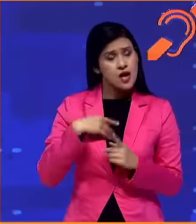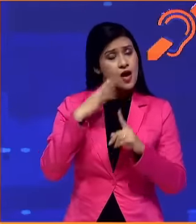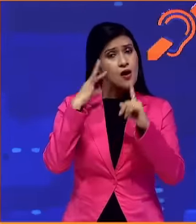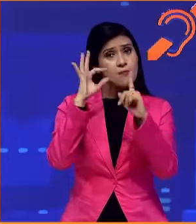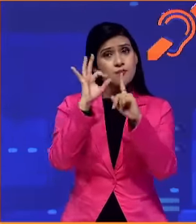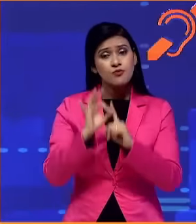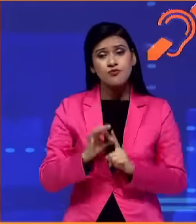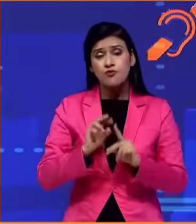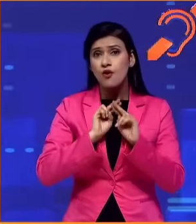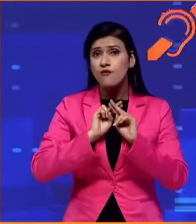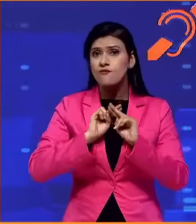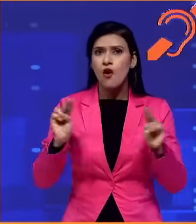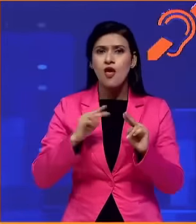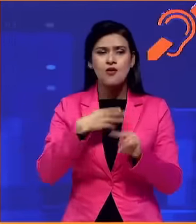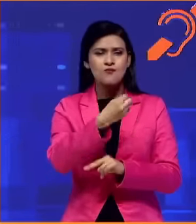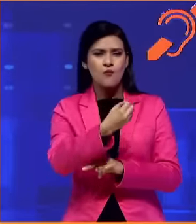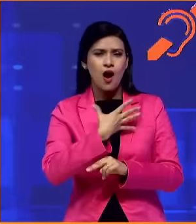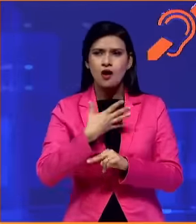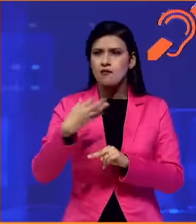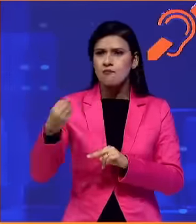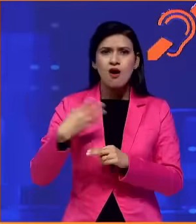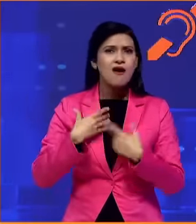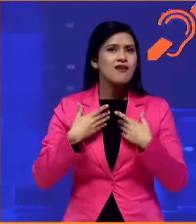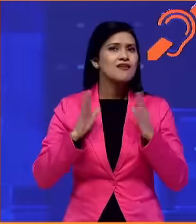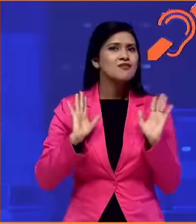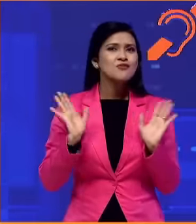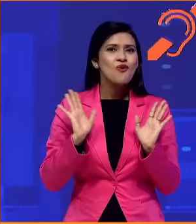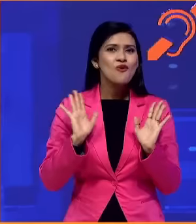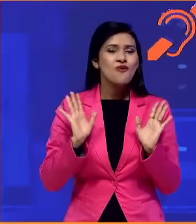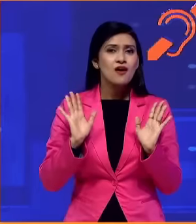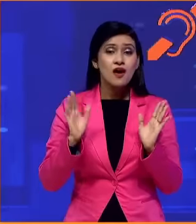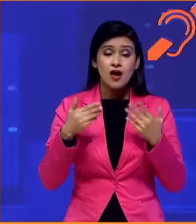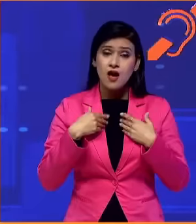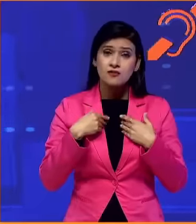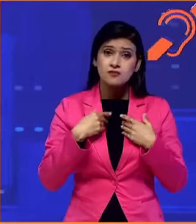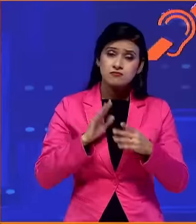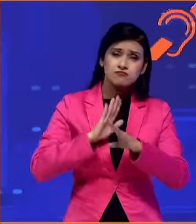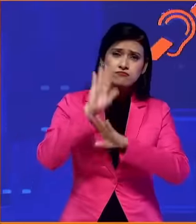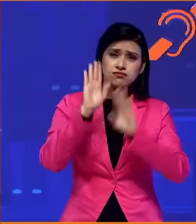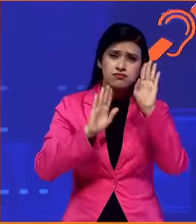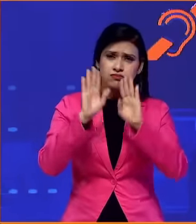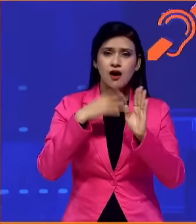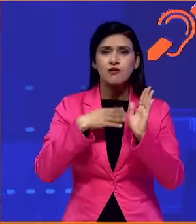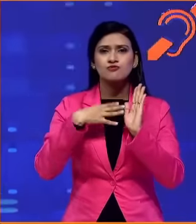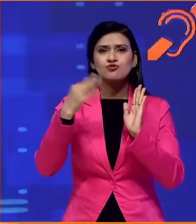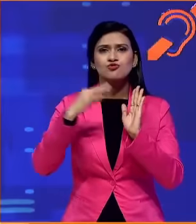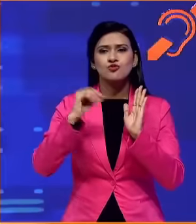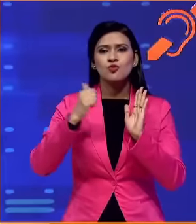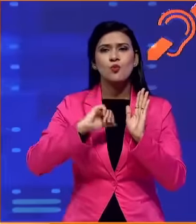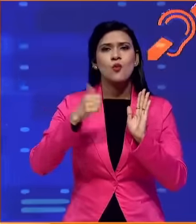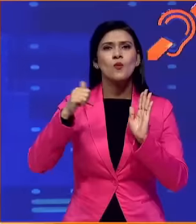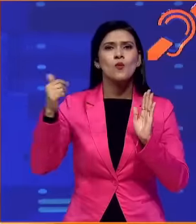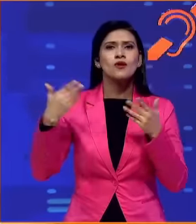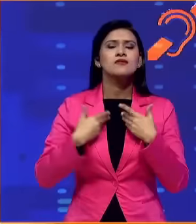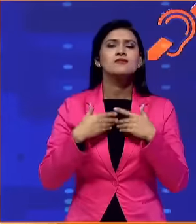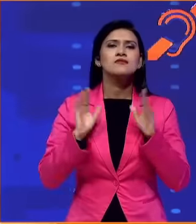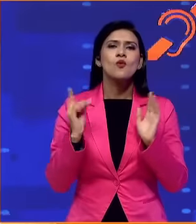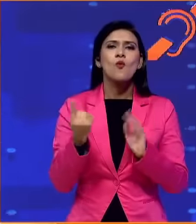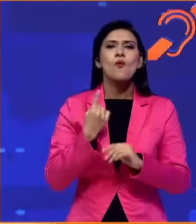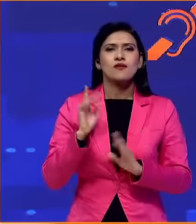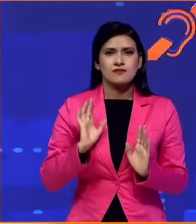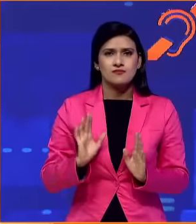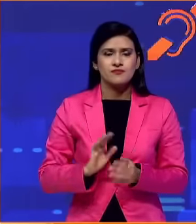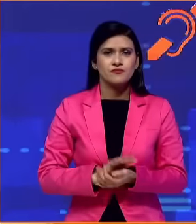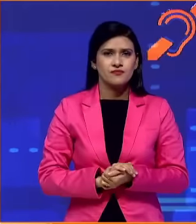लियाहै,और इसमेंकोईपक्षपातनहींहै,लेकिनउन्हेंलगताहैकिउन्हें नहींपताकिराहुलजीकीसमस्याक्याहै। नहीं पता कि राहुल जी की समस्या क्या है। नहीं,बातयहनहींहै।मुझेलगताहैकि कुछऐसे